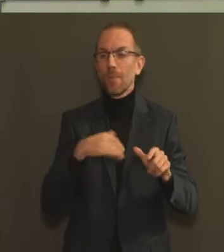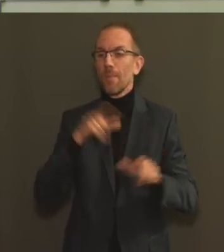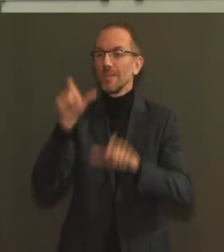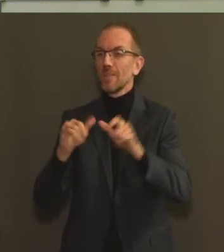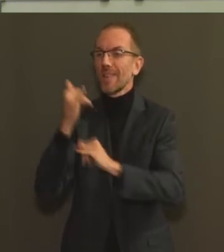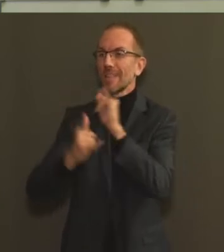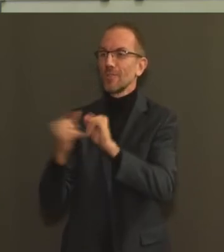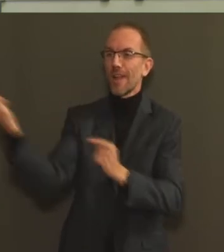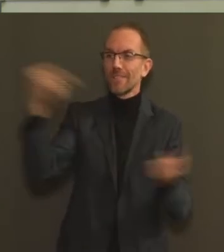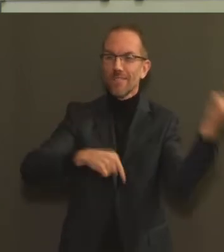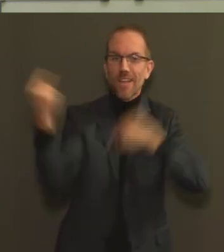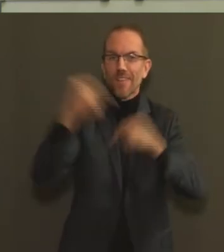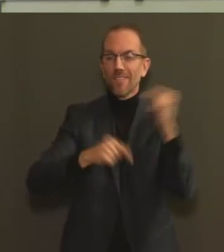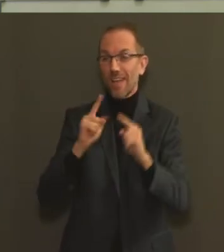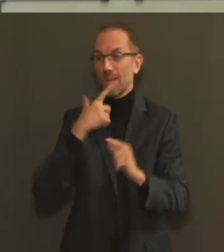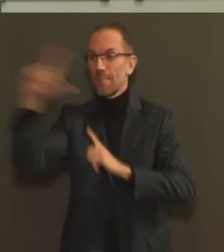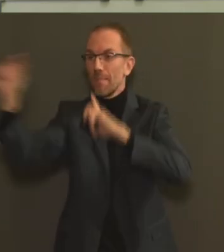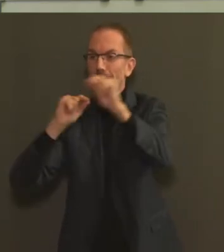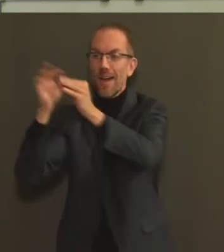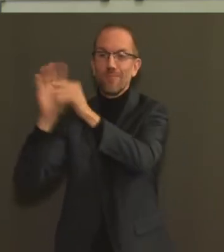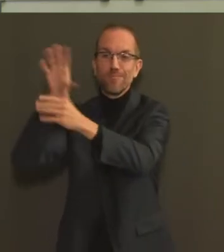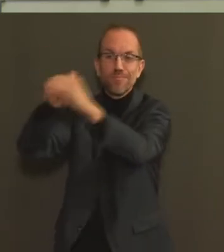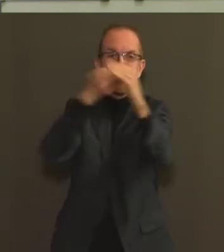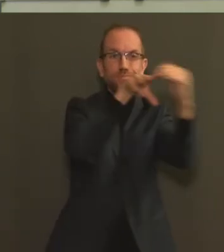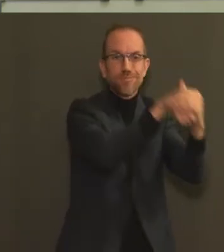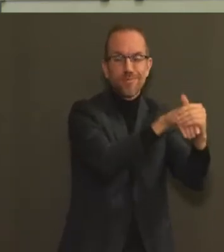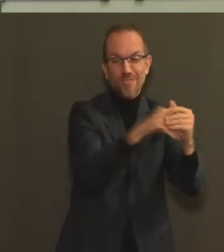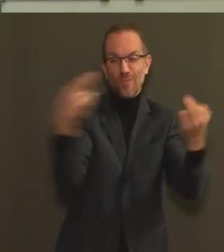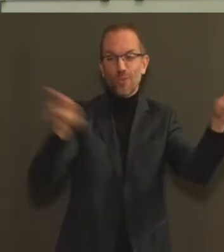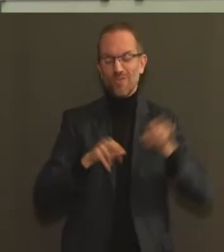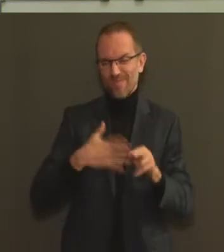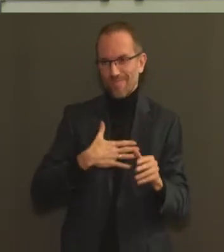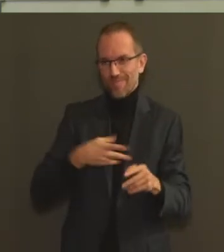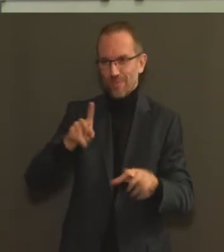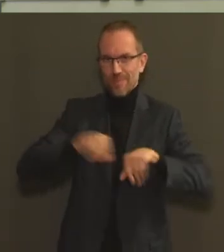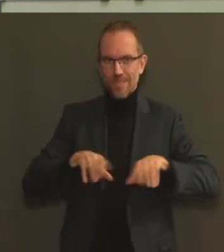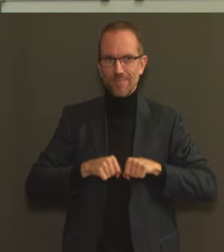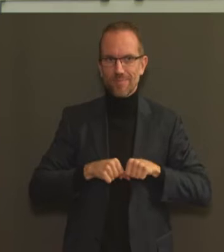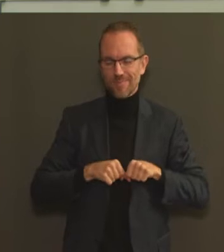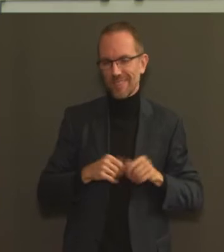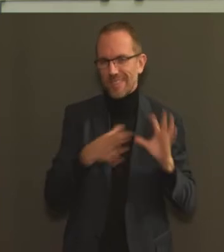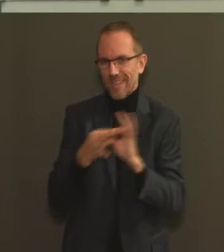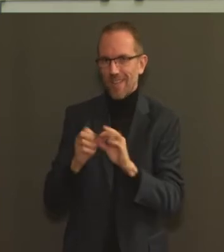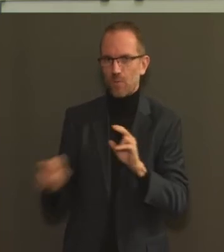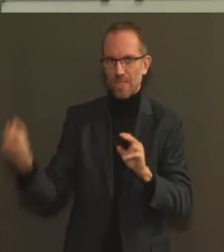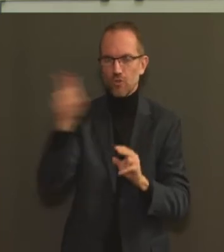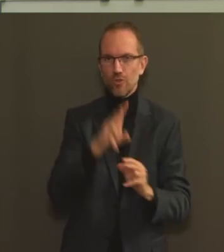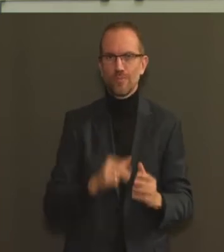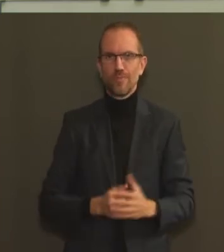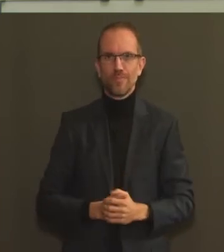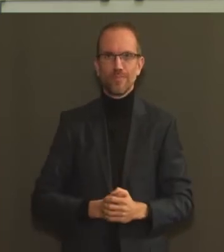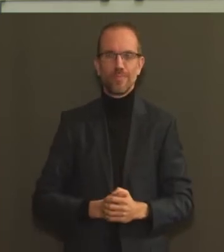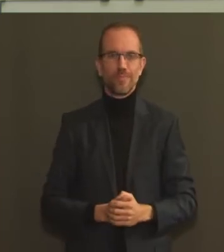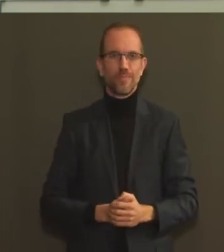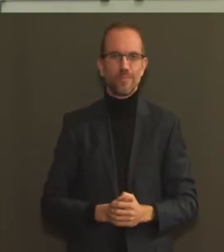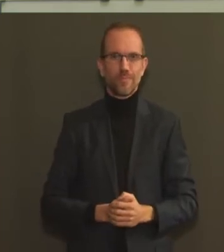plus et qui pourrait être à la base par les voyages de l'augmentation locale du nombre de cas. C'est ce qui se reflète aussi